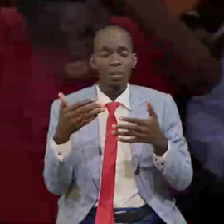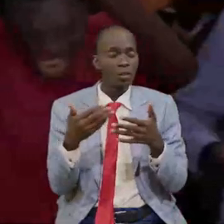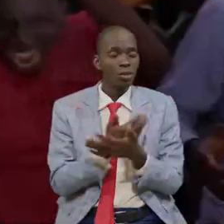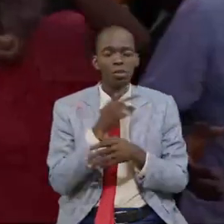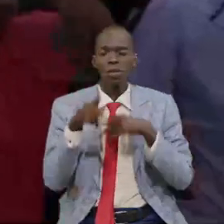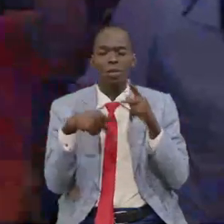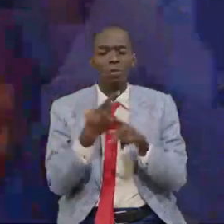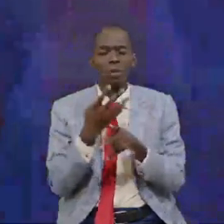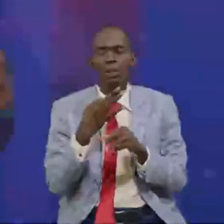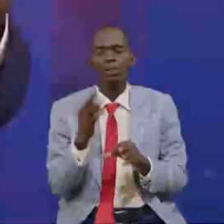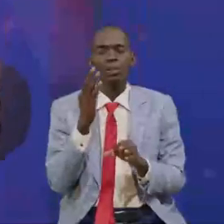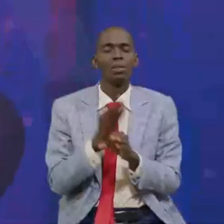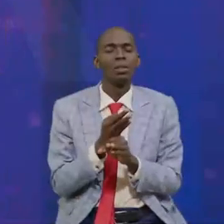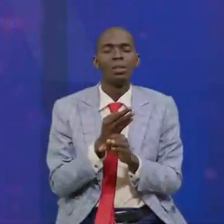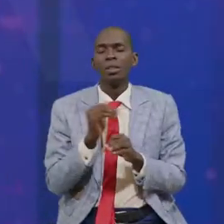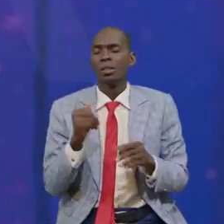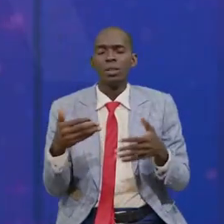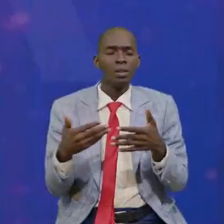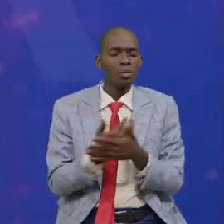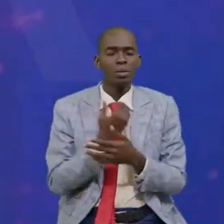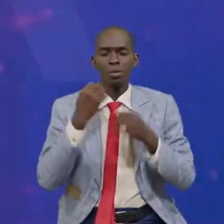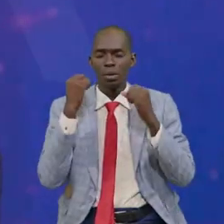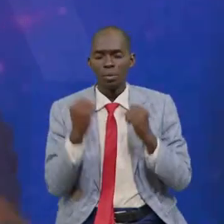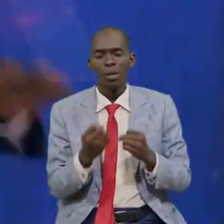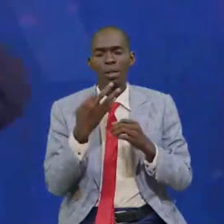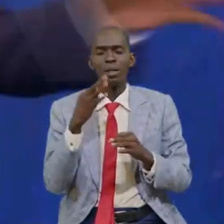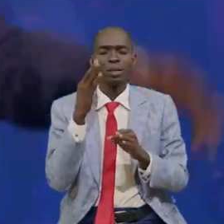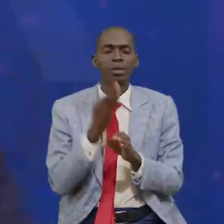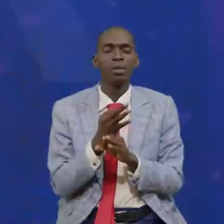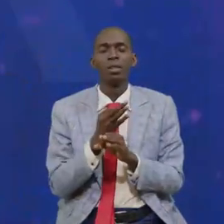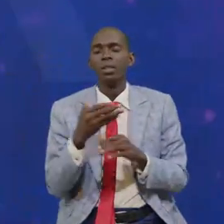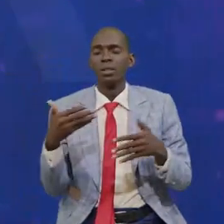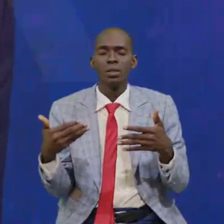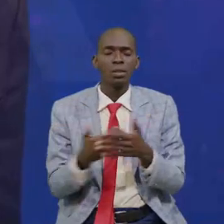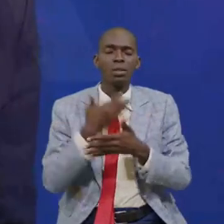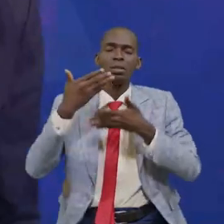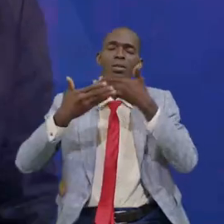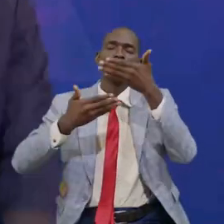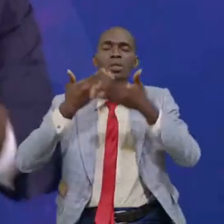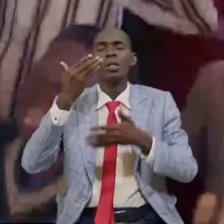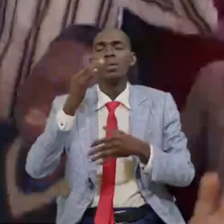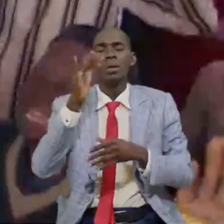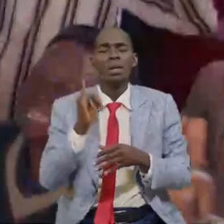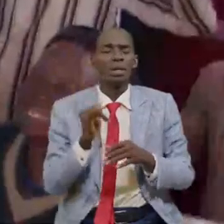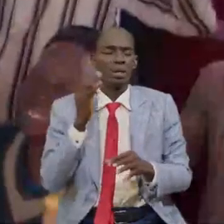Un nouvel type de foi, une nouvelle puissance de foi, un nouveau progrès par la